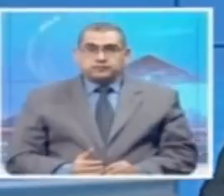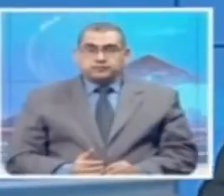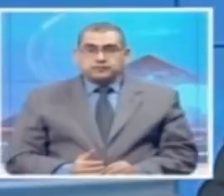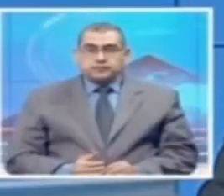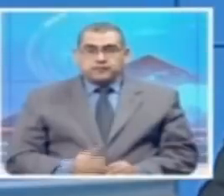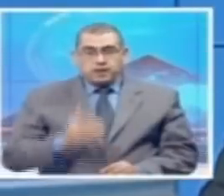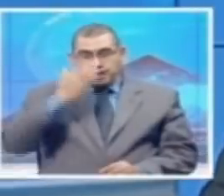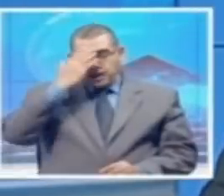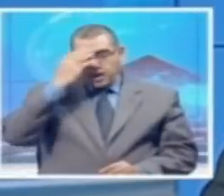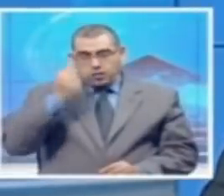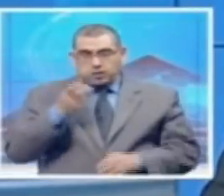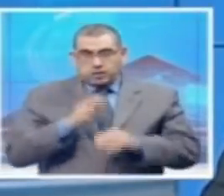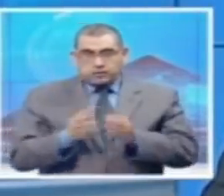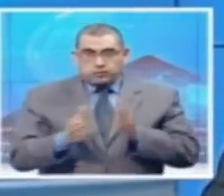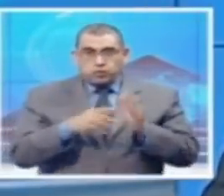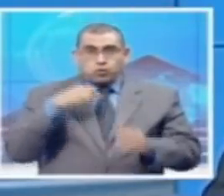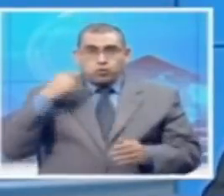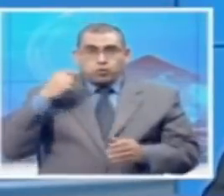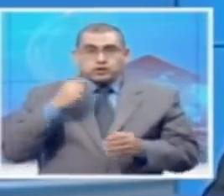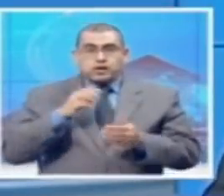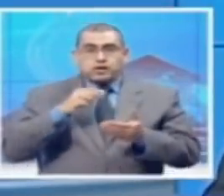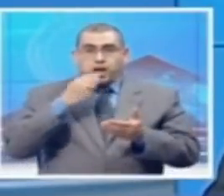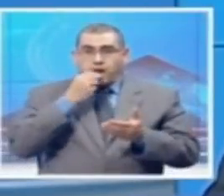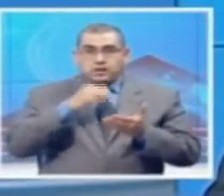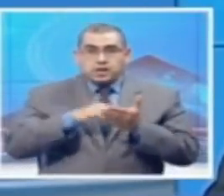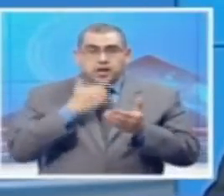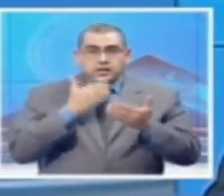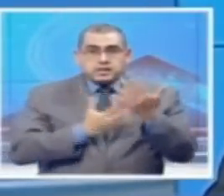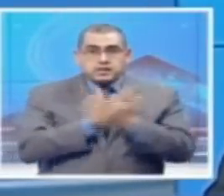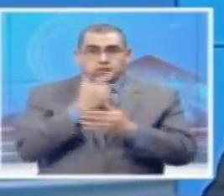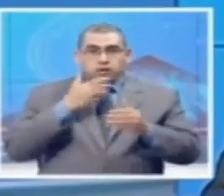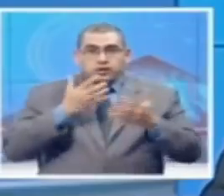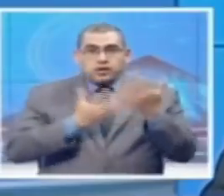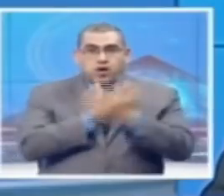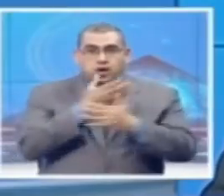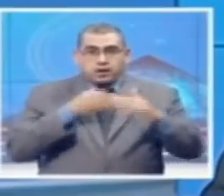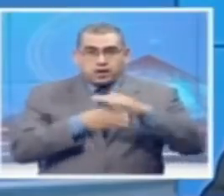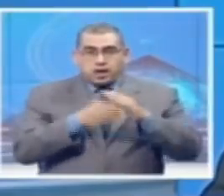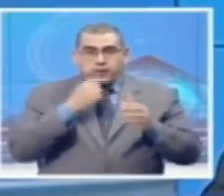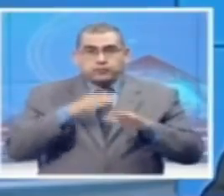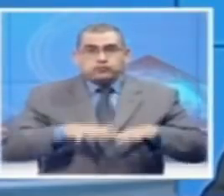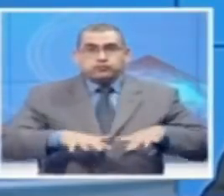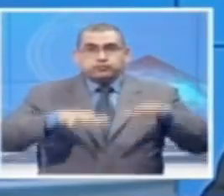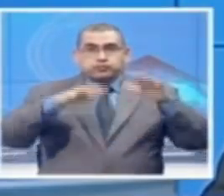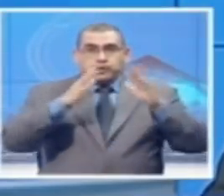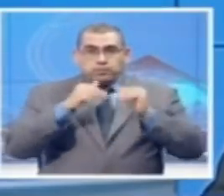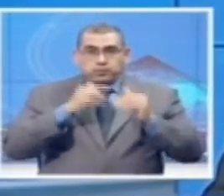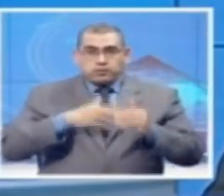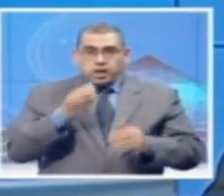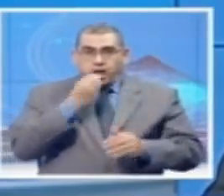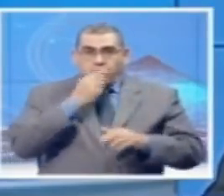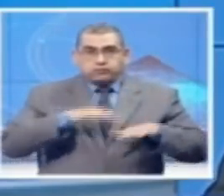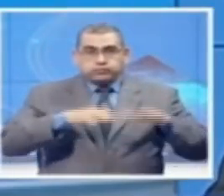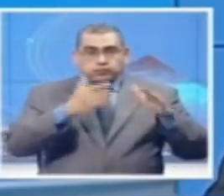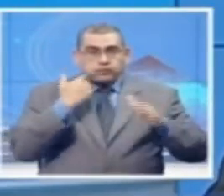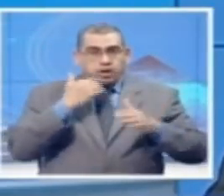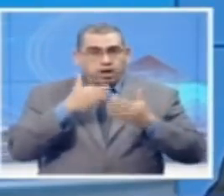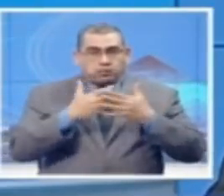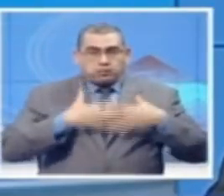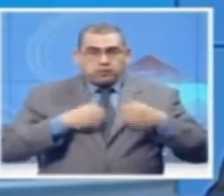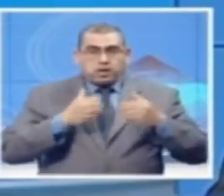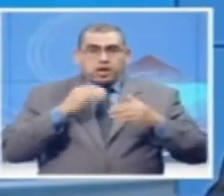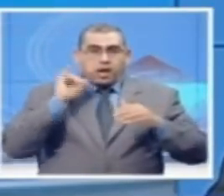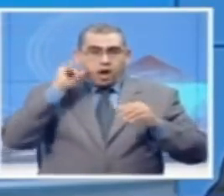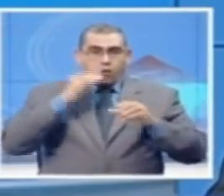مرحبا بكم من جديد. أكد وزير التموين والتجارة الداخلية الدكتور علي المصلحي أن الاحتياطي الاستراتيجي من السلع الغذائية يكفي حتى بعد